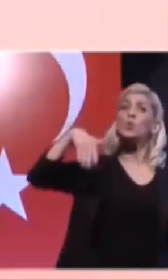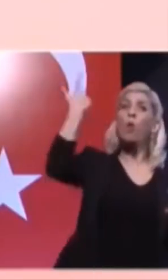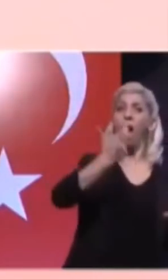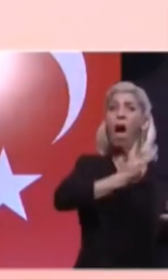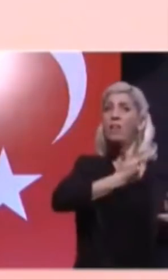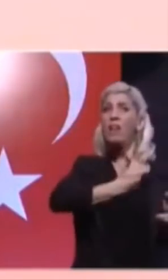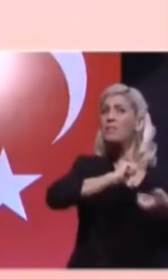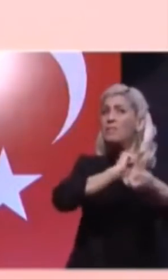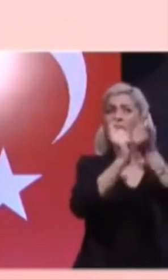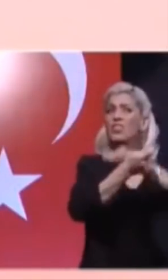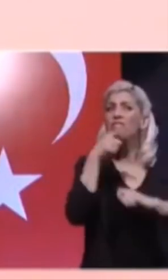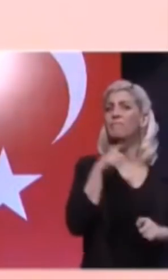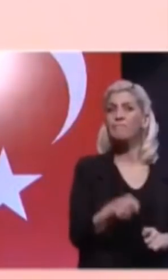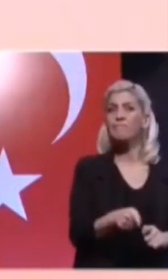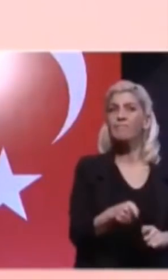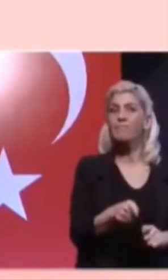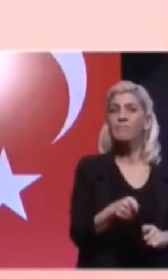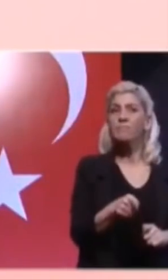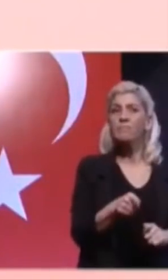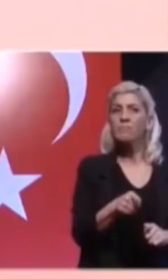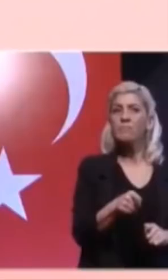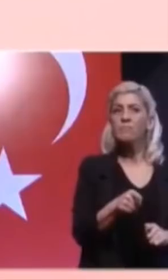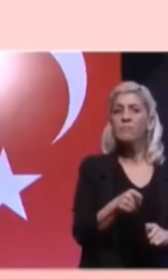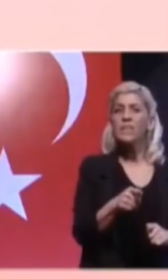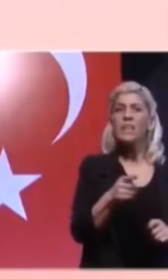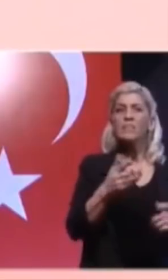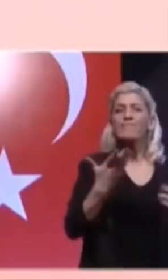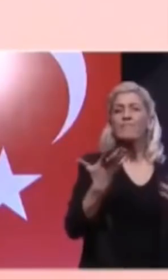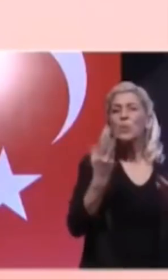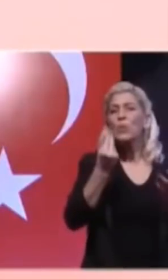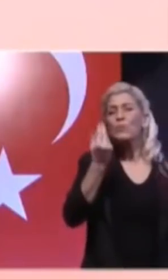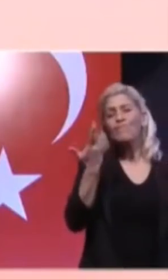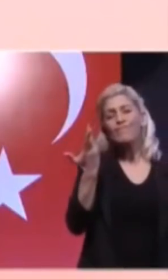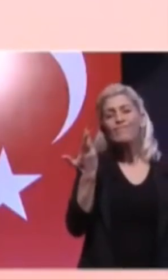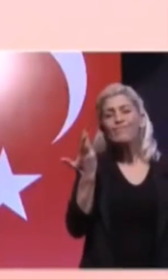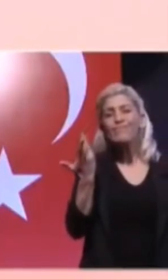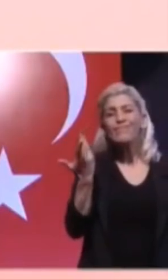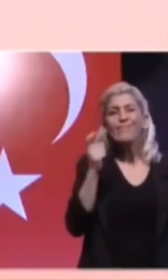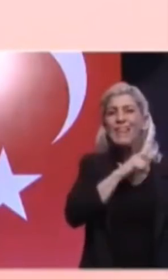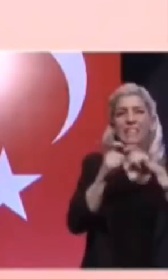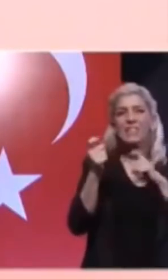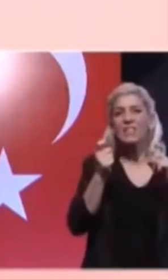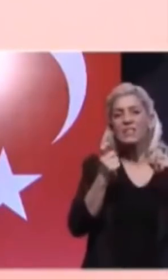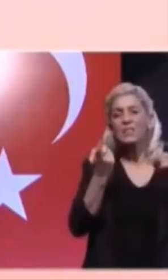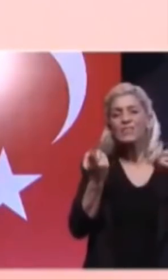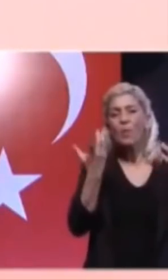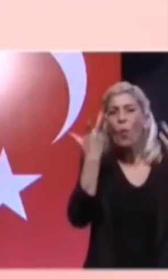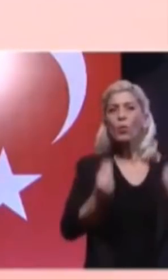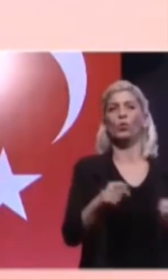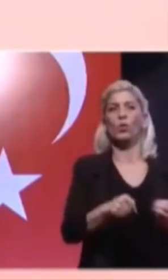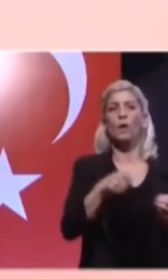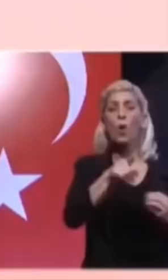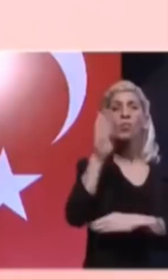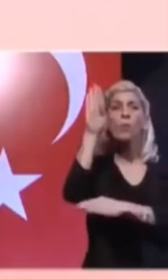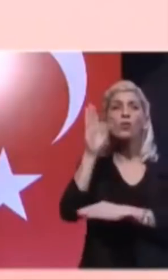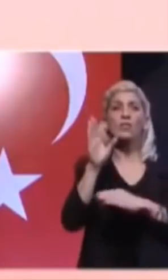demokrasiyi yeniden kurmak zamanıdır. Çünkü bir anayasa değişmiştir ki bu anayasa dünyanın